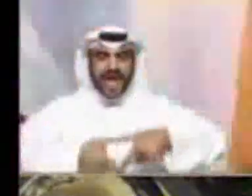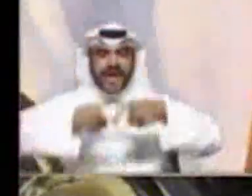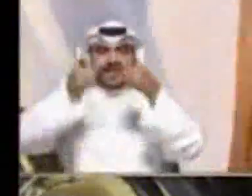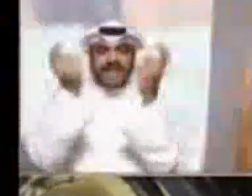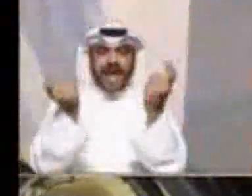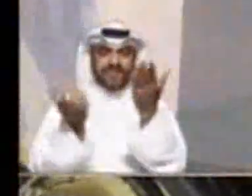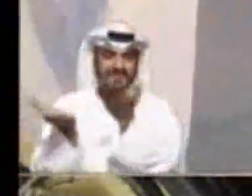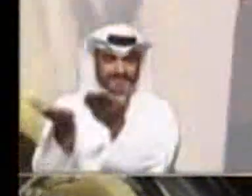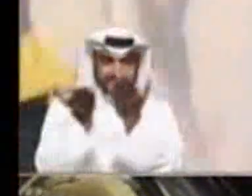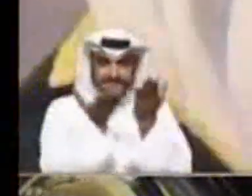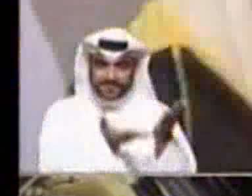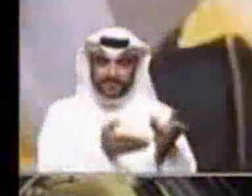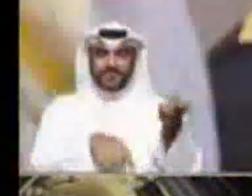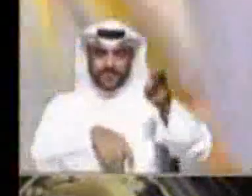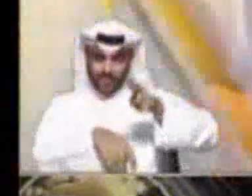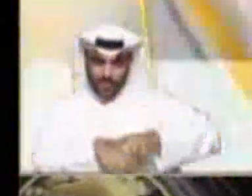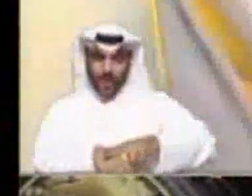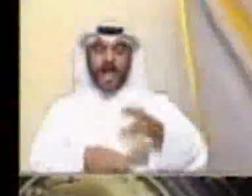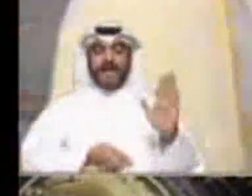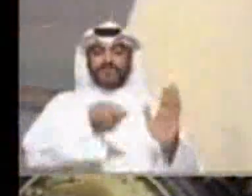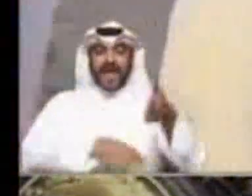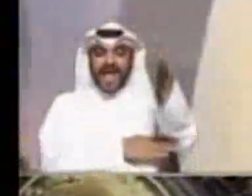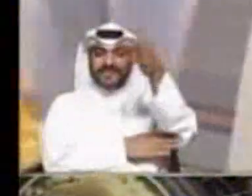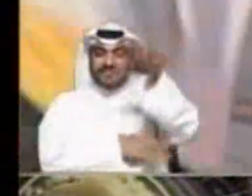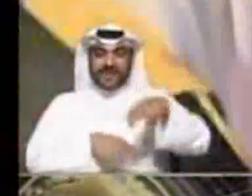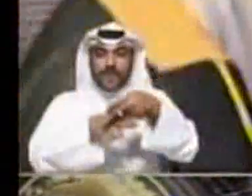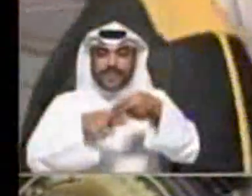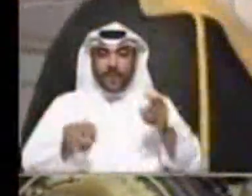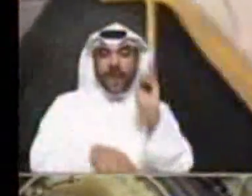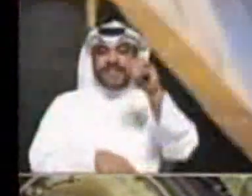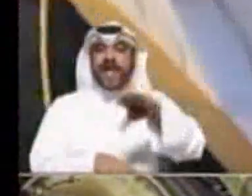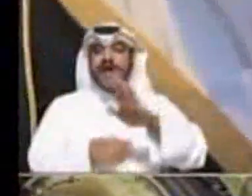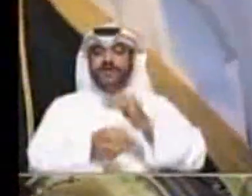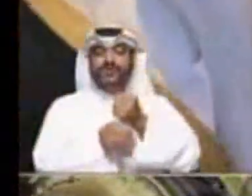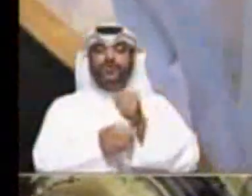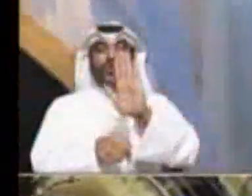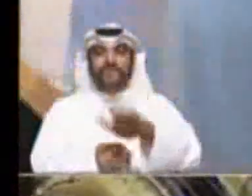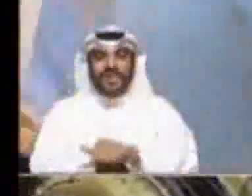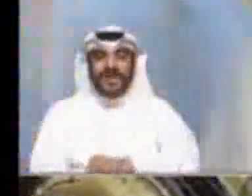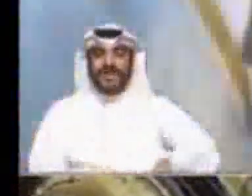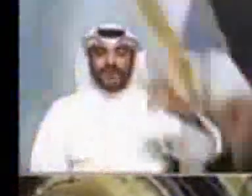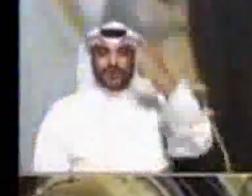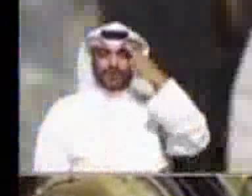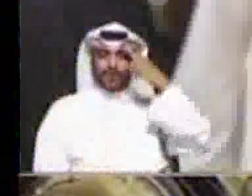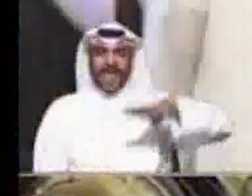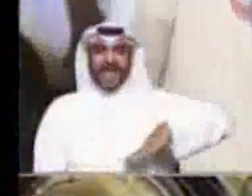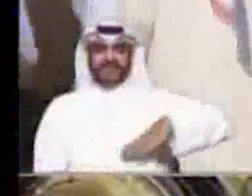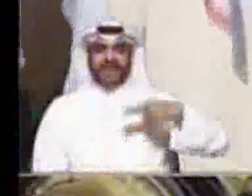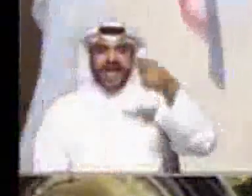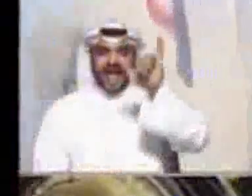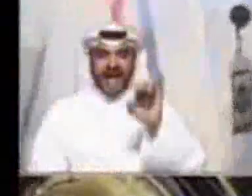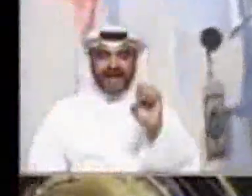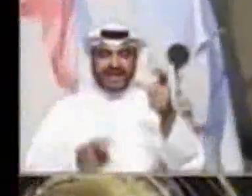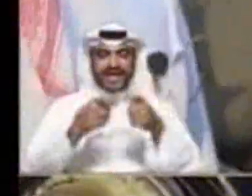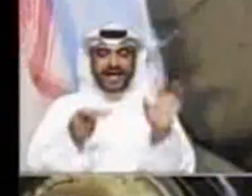فيصل بن بندر بن عبد العزيز وسعادة سفير دولة الكويت لدى المملكة العربية السعودية الشقيقة الشيخ علي خالد